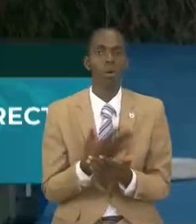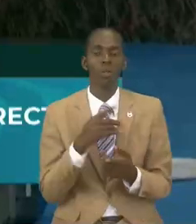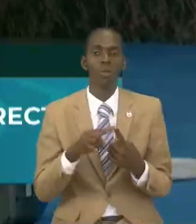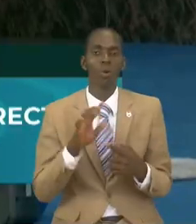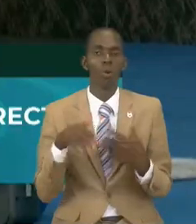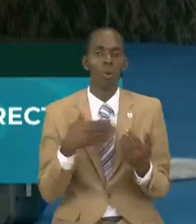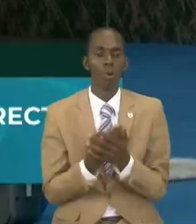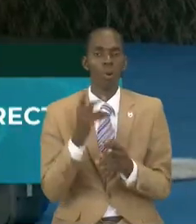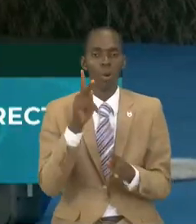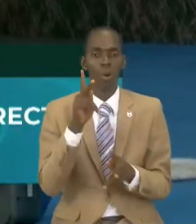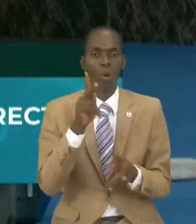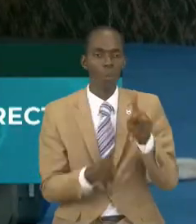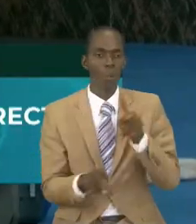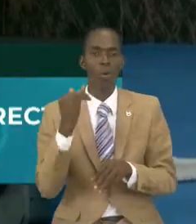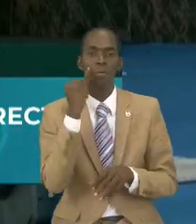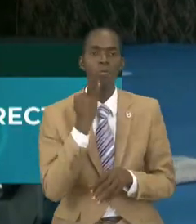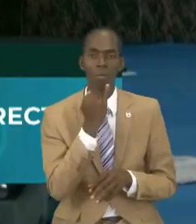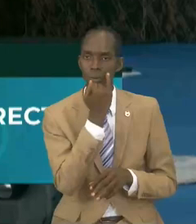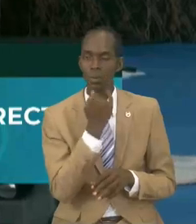verset 10.